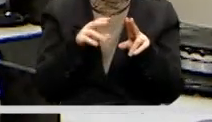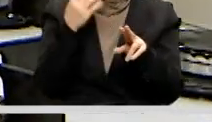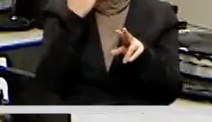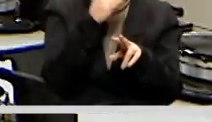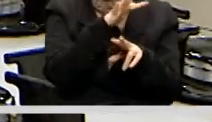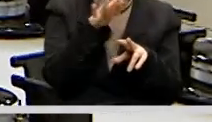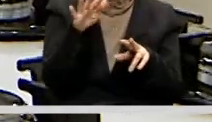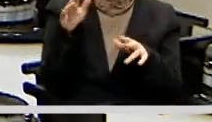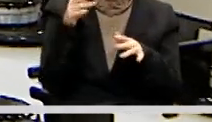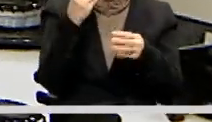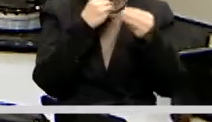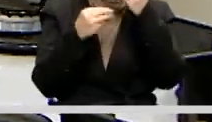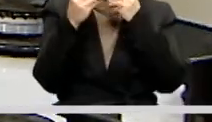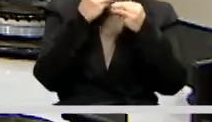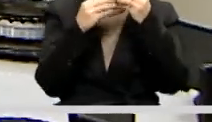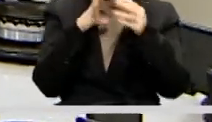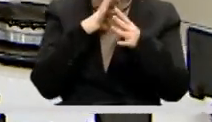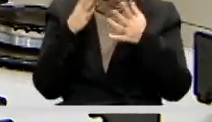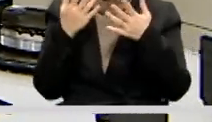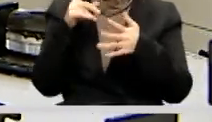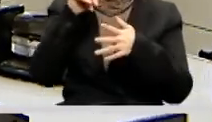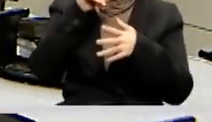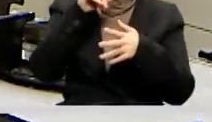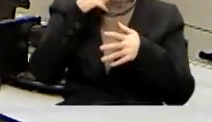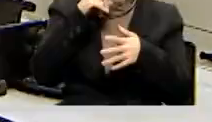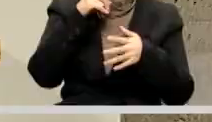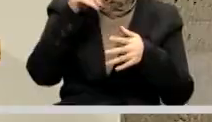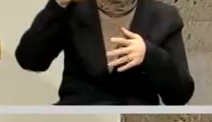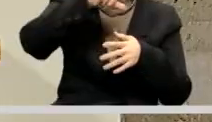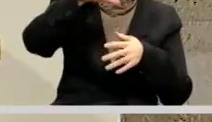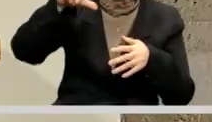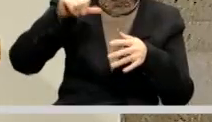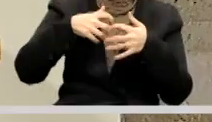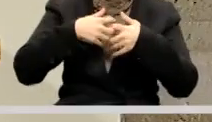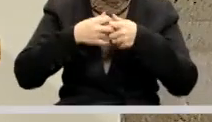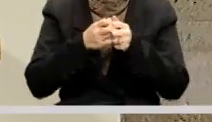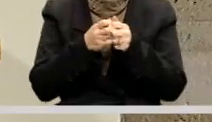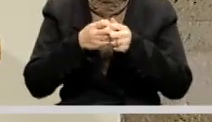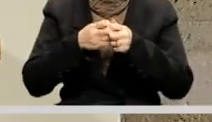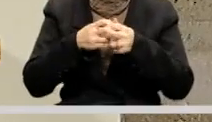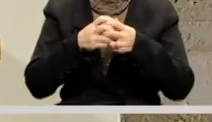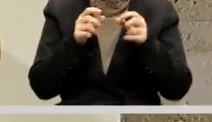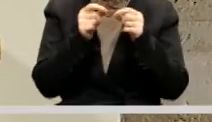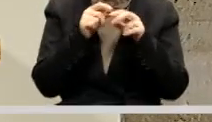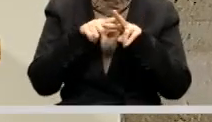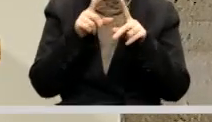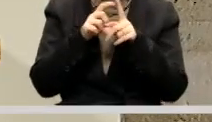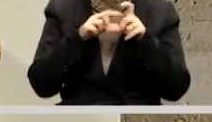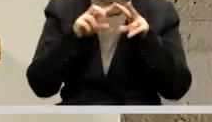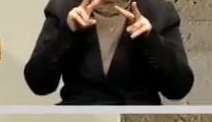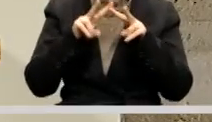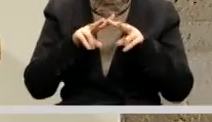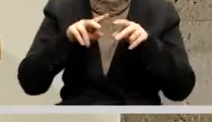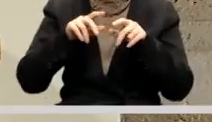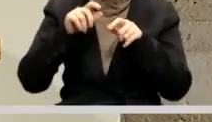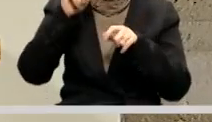işte zeytinyağı, kabuklu kuru yemişler, ceviz, badem, fıstık, fındık gibi. Bununla beraber beyaz et grupları ve özellikle de